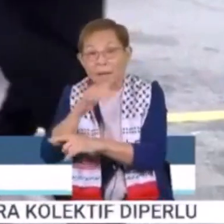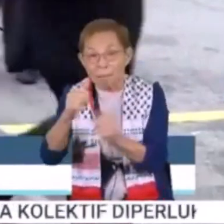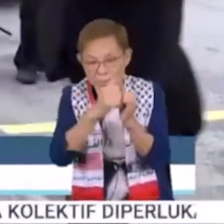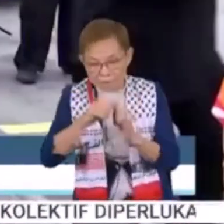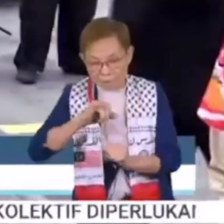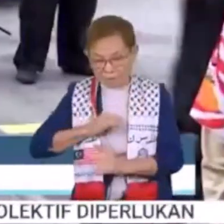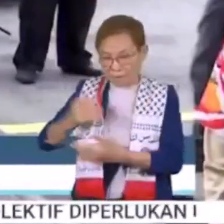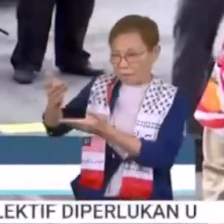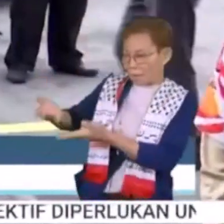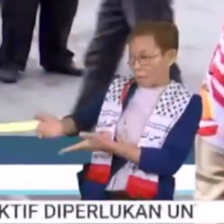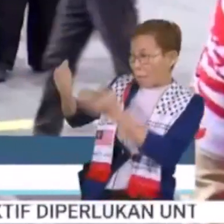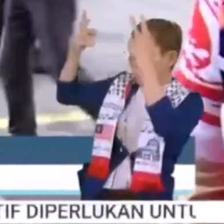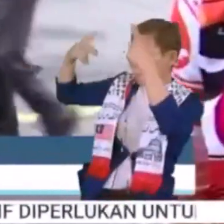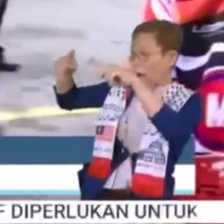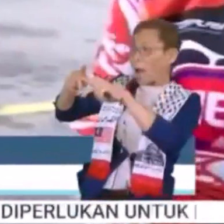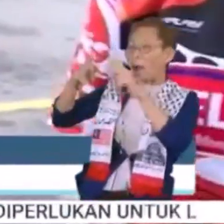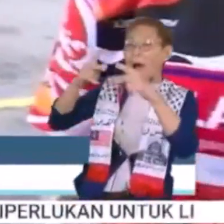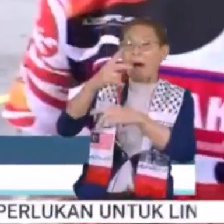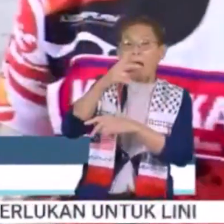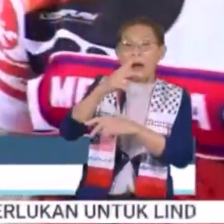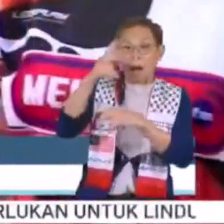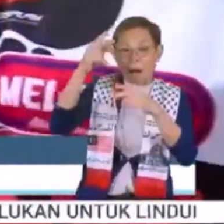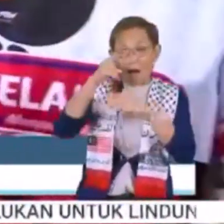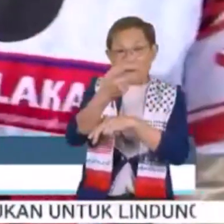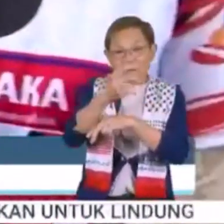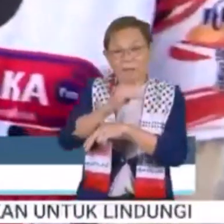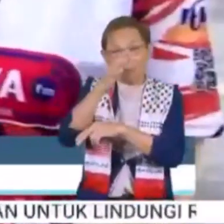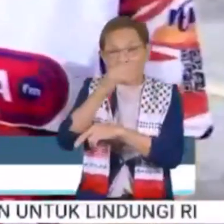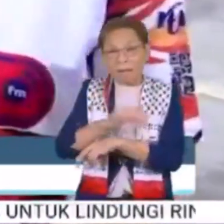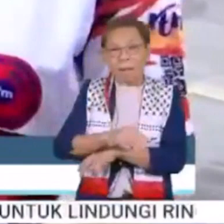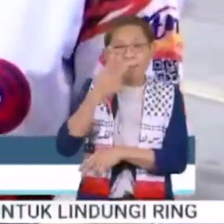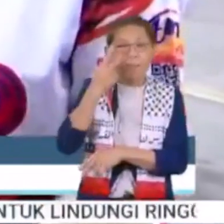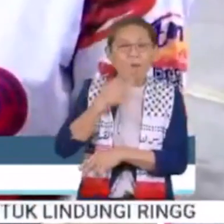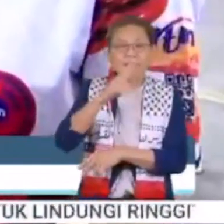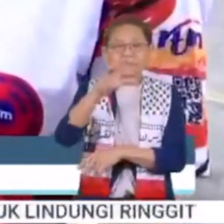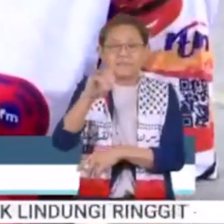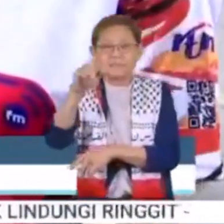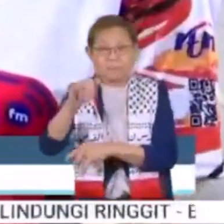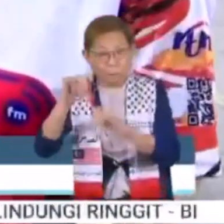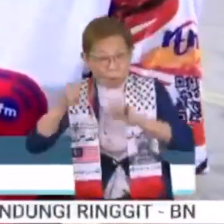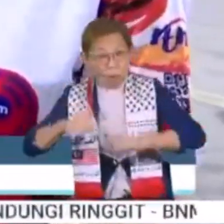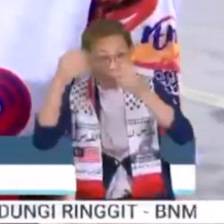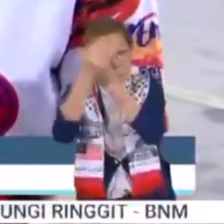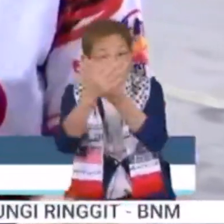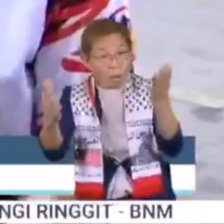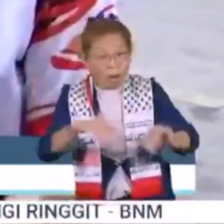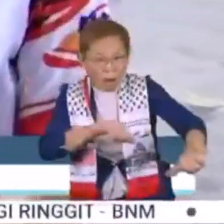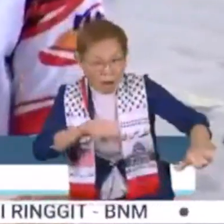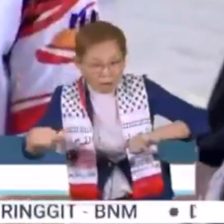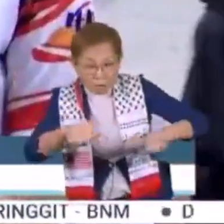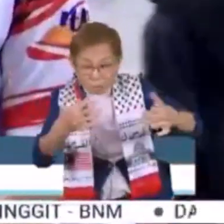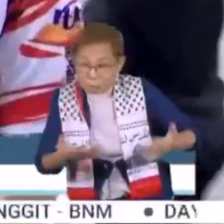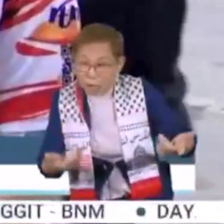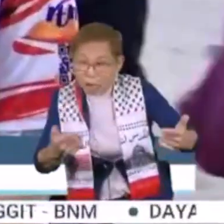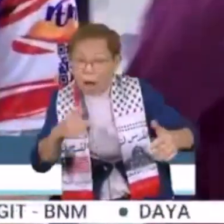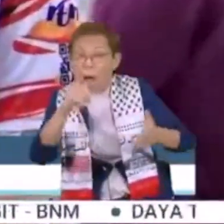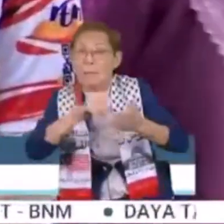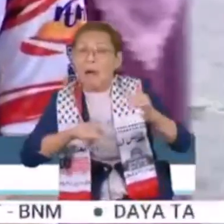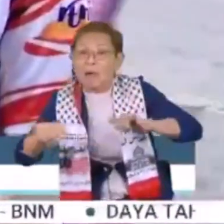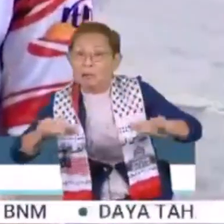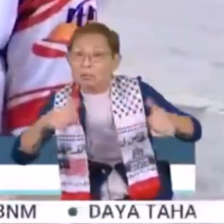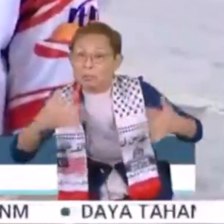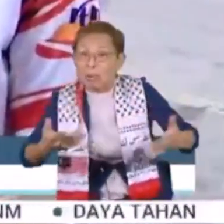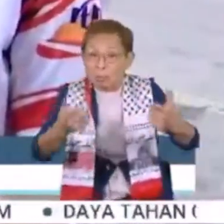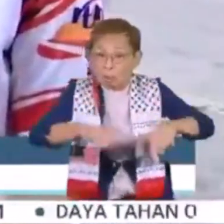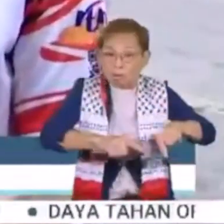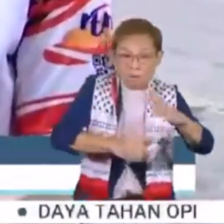dengan saya adalah pengarah RTM Melaka iaitu Puan Siti Norbaini Khairi. Baik Puan, mungkin boleh kongsikan apa agaknya aktiviti yang telah berlangsung sejak pagi